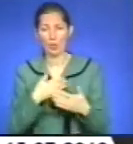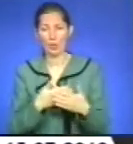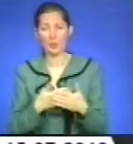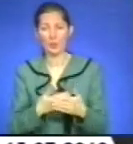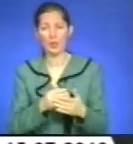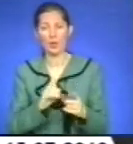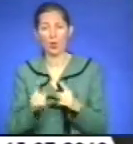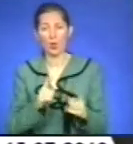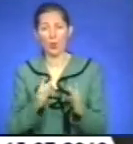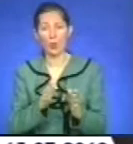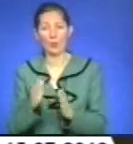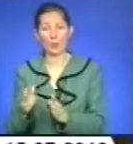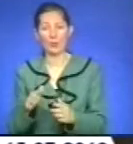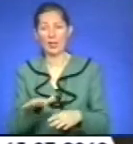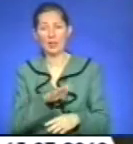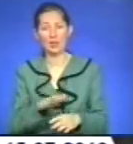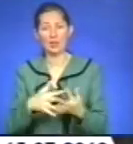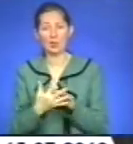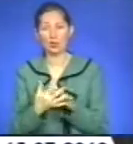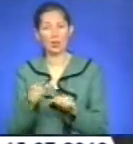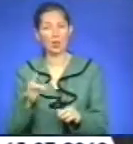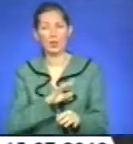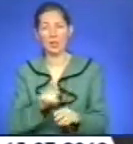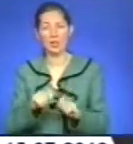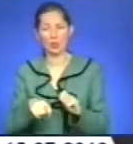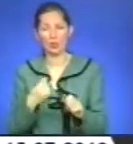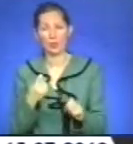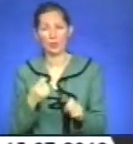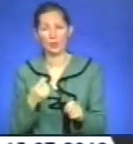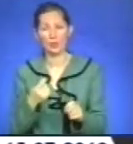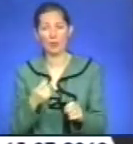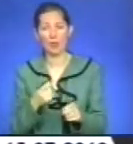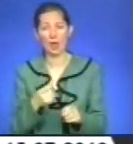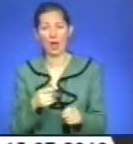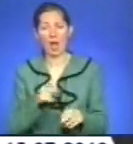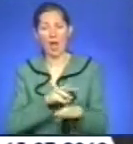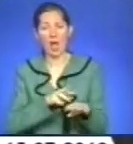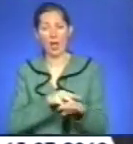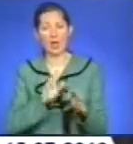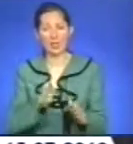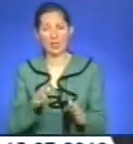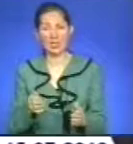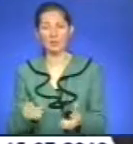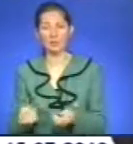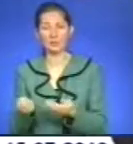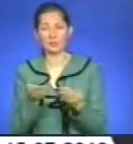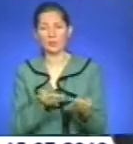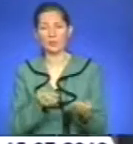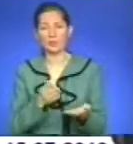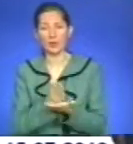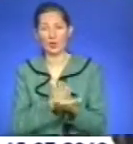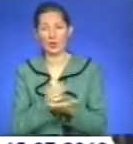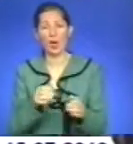території сільської ради не допущено. Правоохоронці не тільки несли службу, а й намагалися всіляко допомагати усім, кому потрібна була